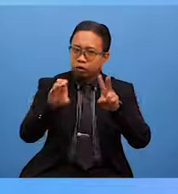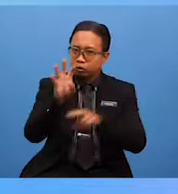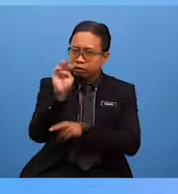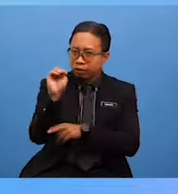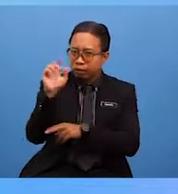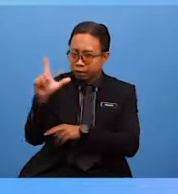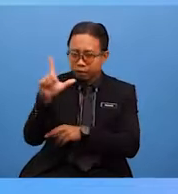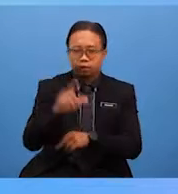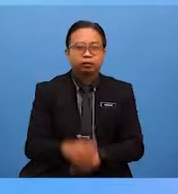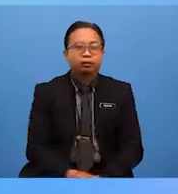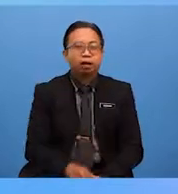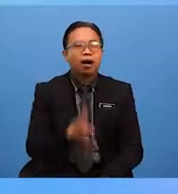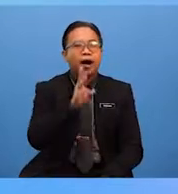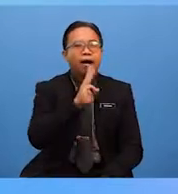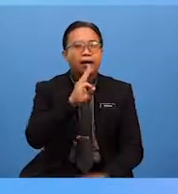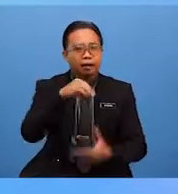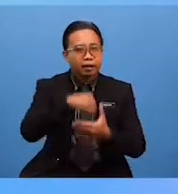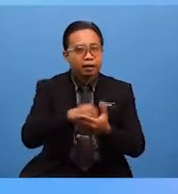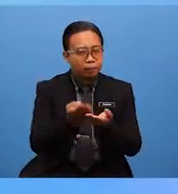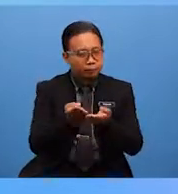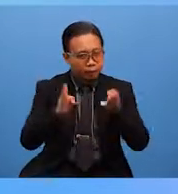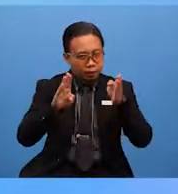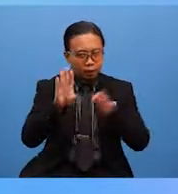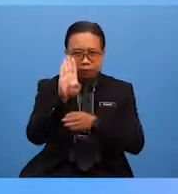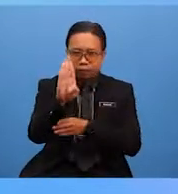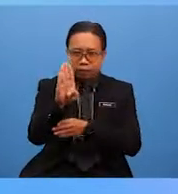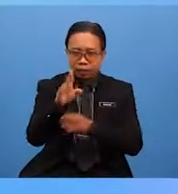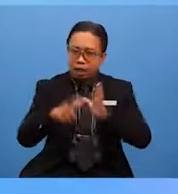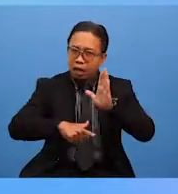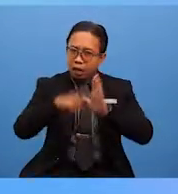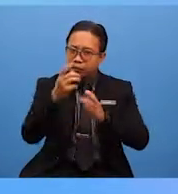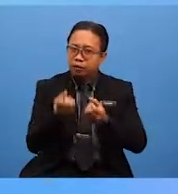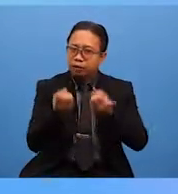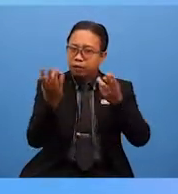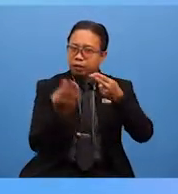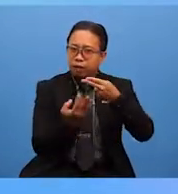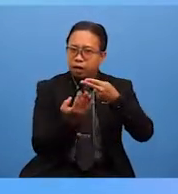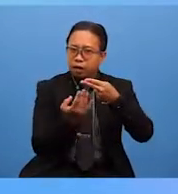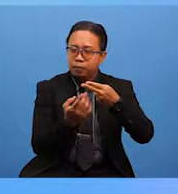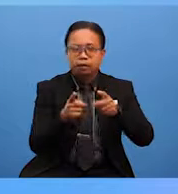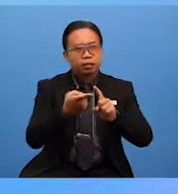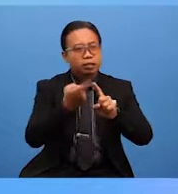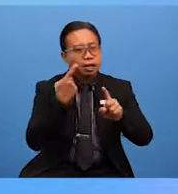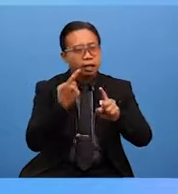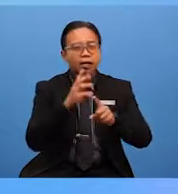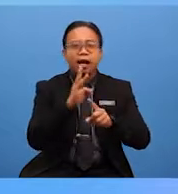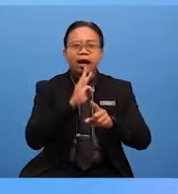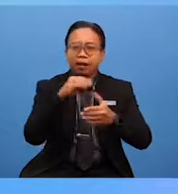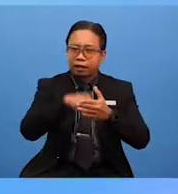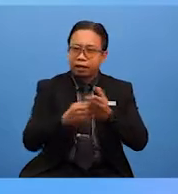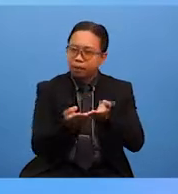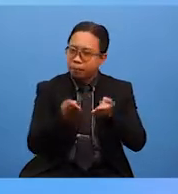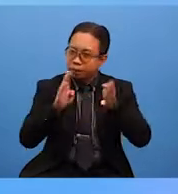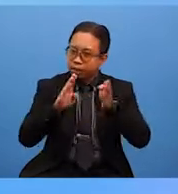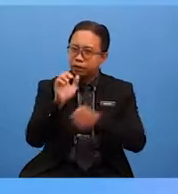ml air didalam BKB mempunyai lebih banyak HP berbanding air dalam